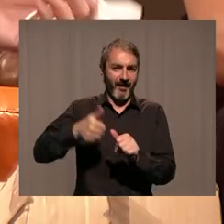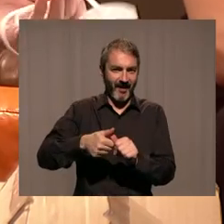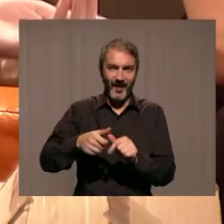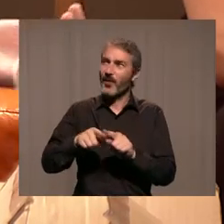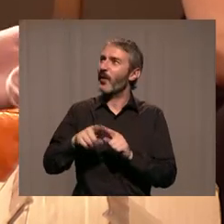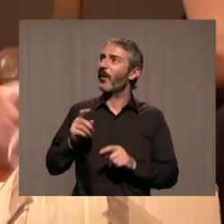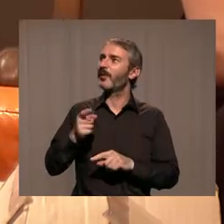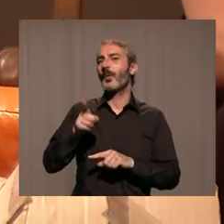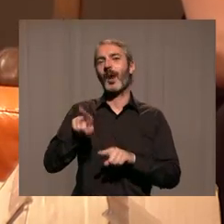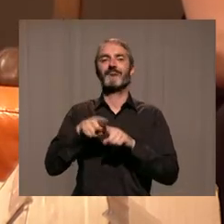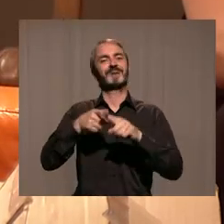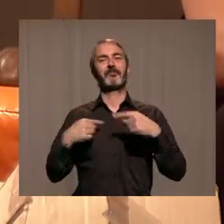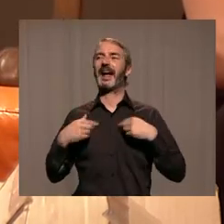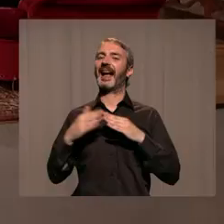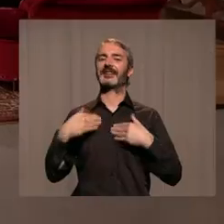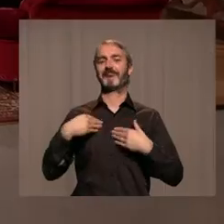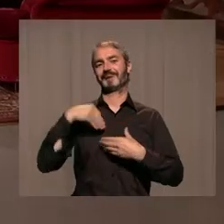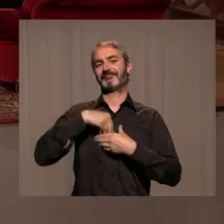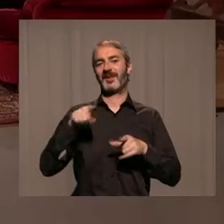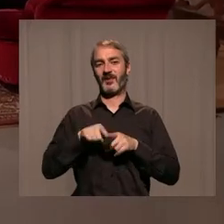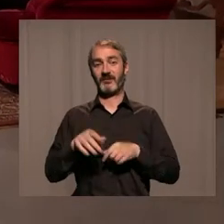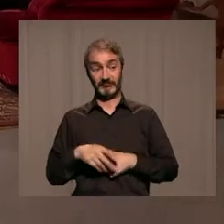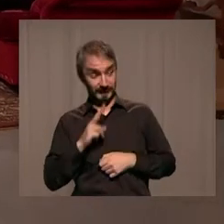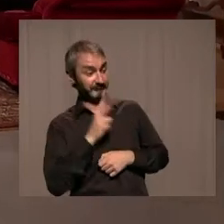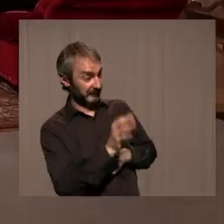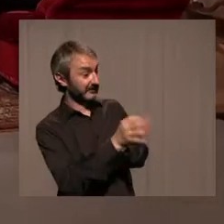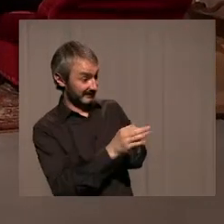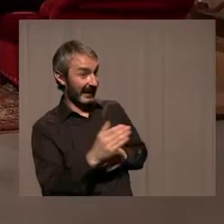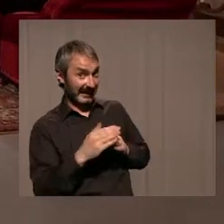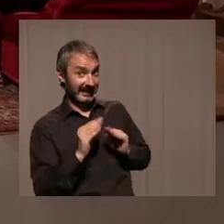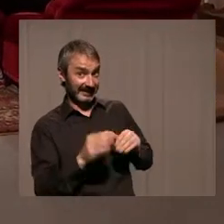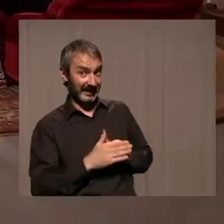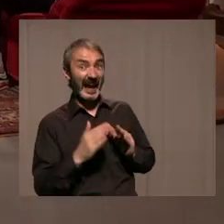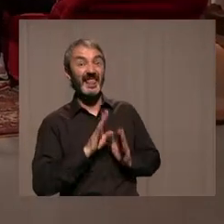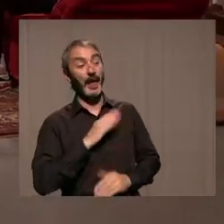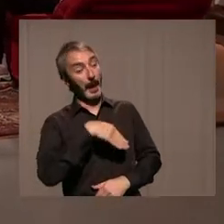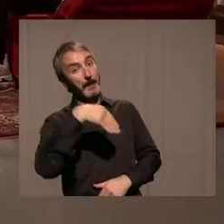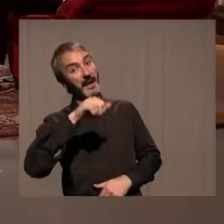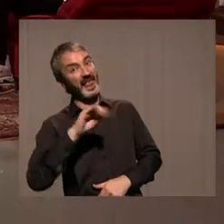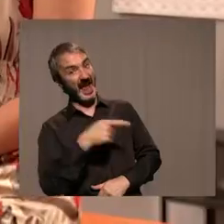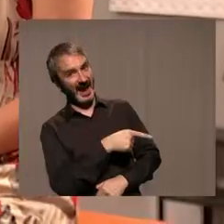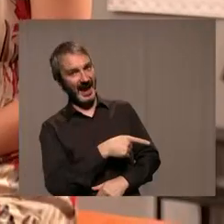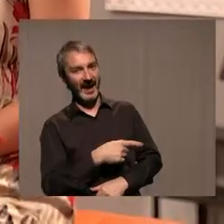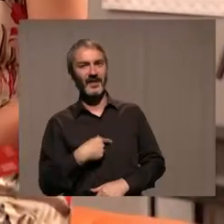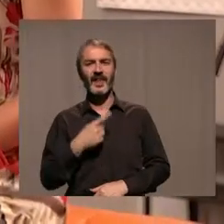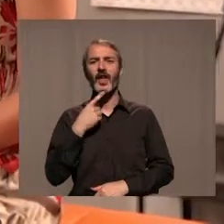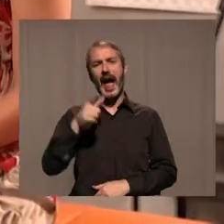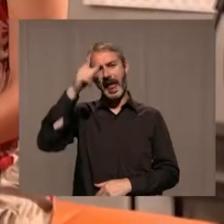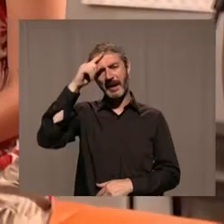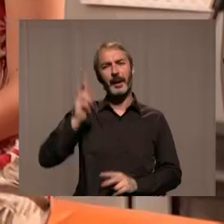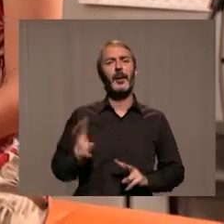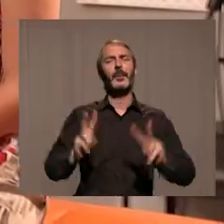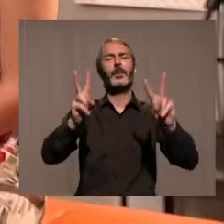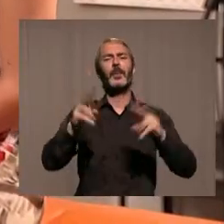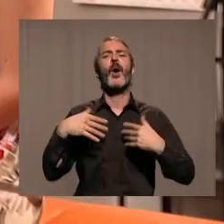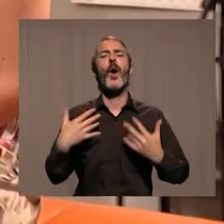mica en la teva casa. Clar. Sí, sí, en la teva casa, si sí, ja ho has ben dit. Sí, sí, en mi. La casa de la Maria, sí, sí. Com es diu visca en alemany? Ui,